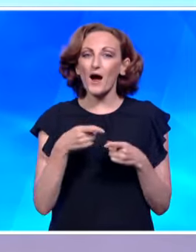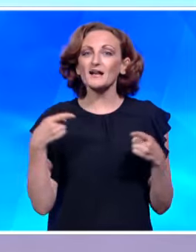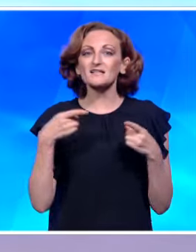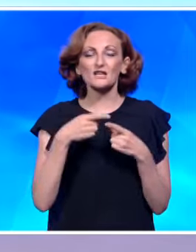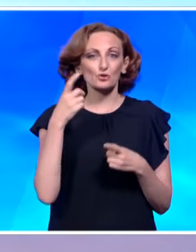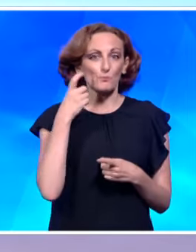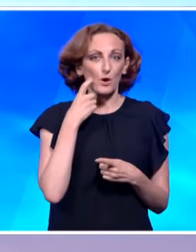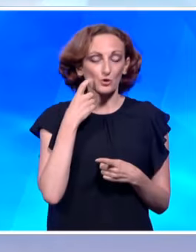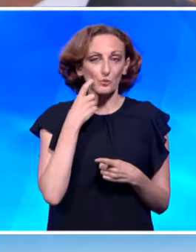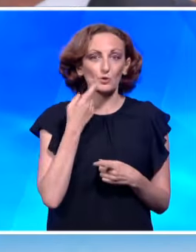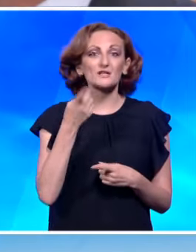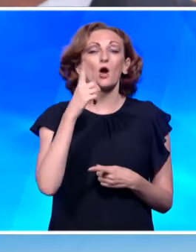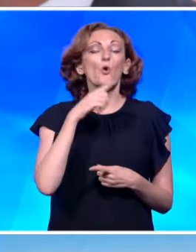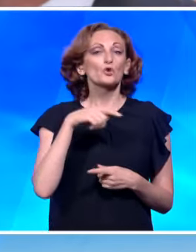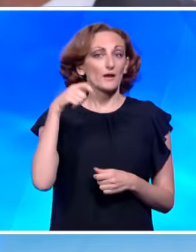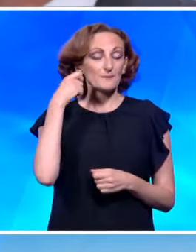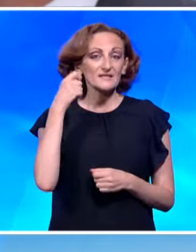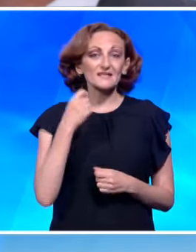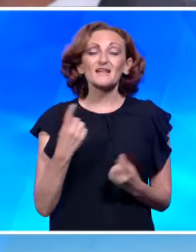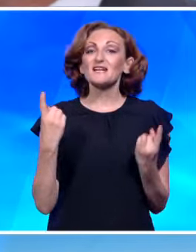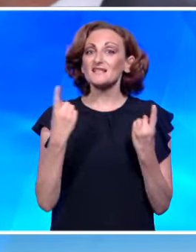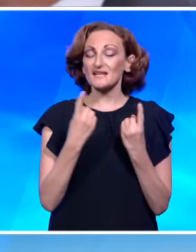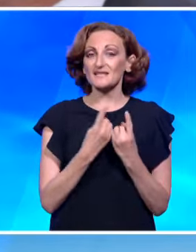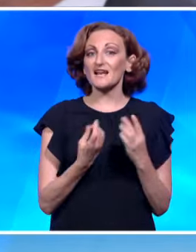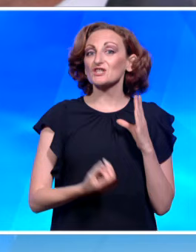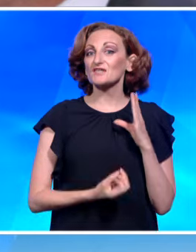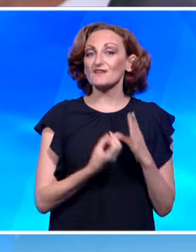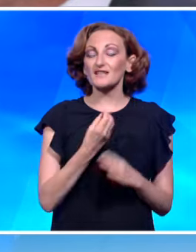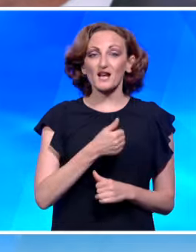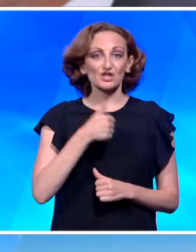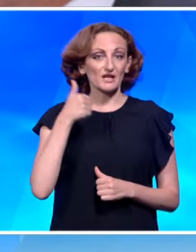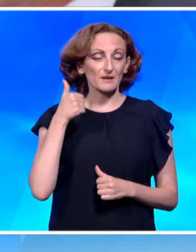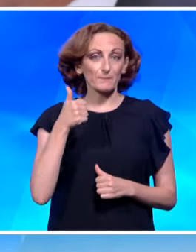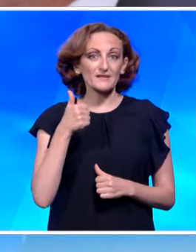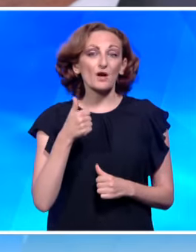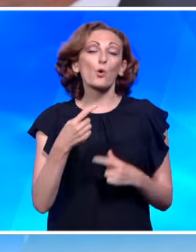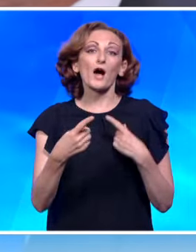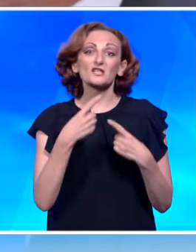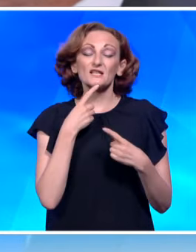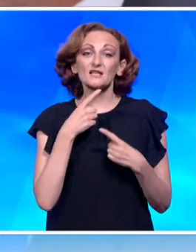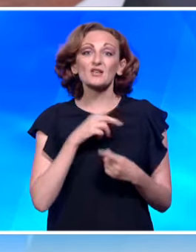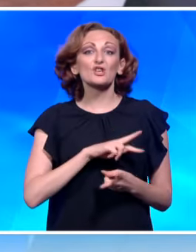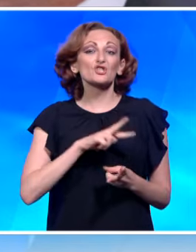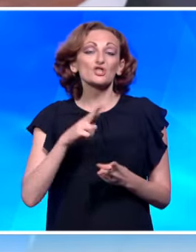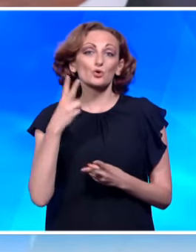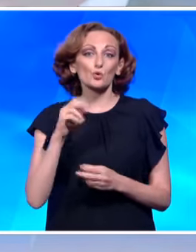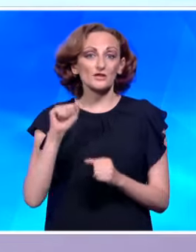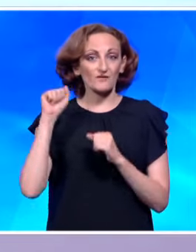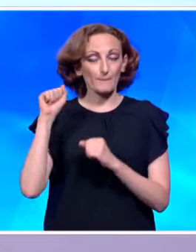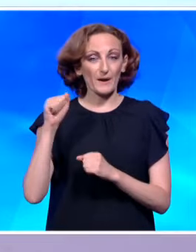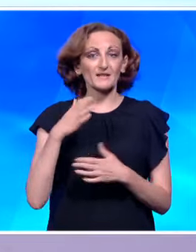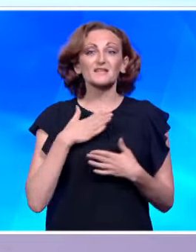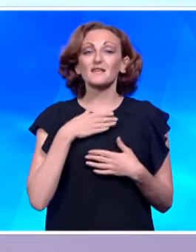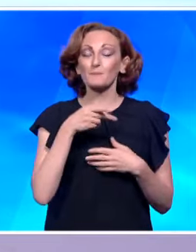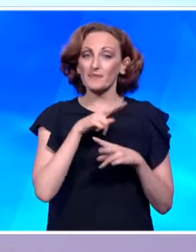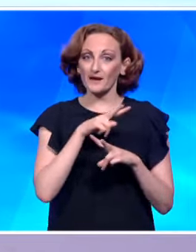с Възраждане и БСП. Кога ще се разговорите с последните две партии, Има такъв народ и величие, все още не се знае. Репортерите на